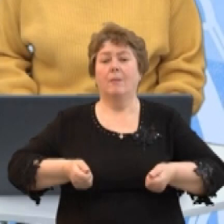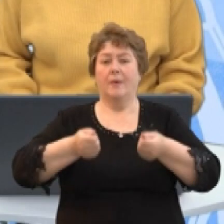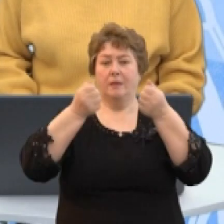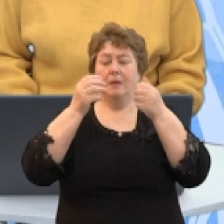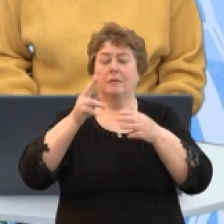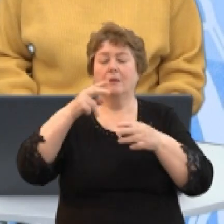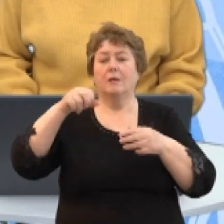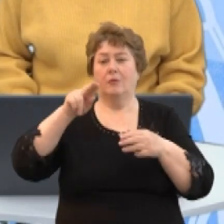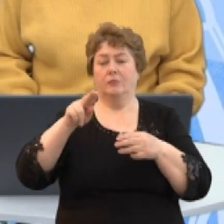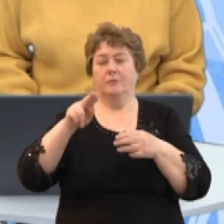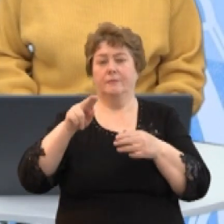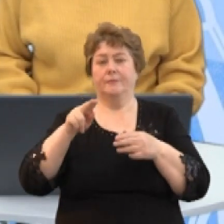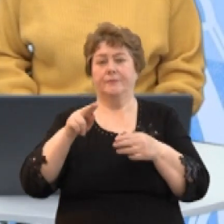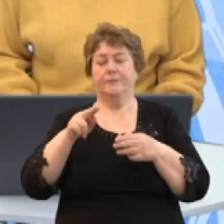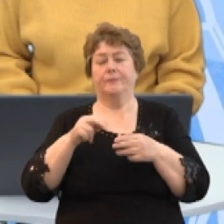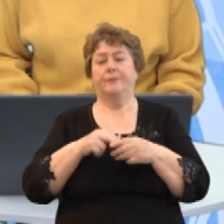лед